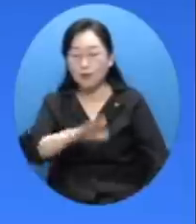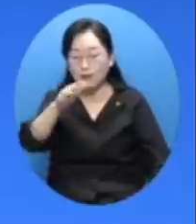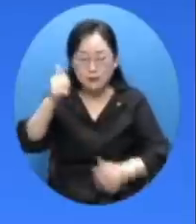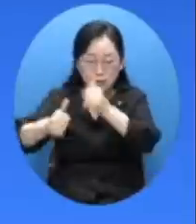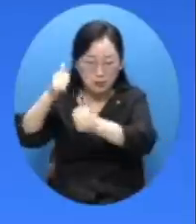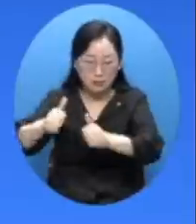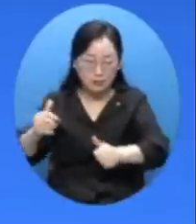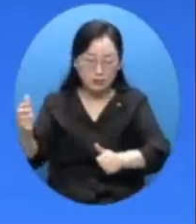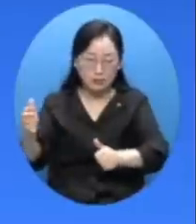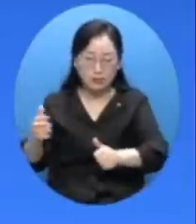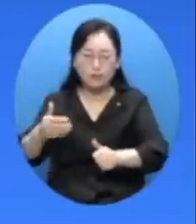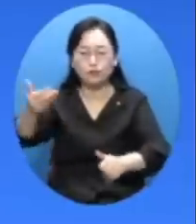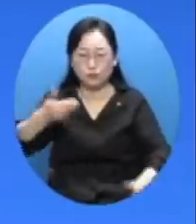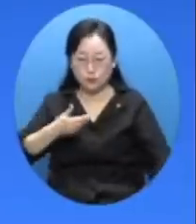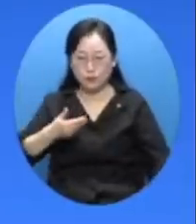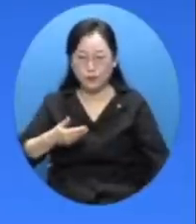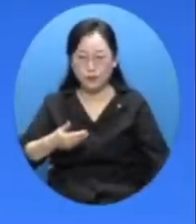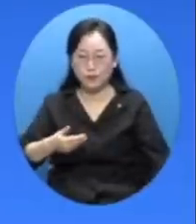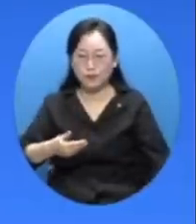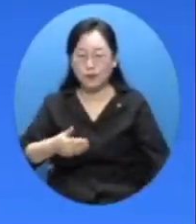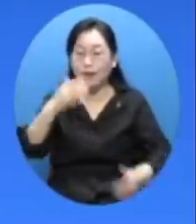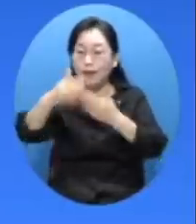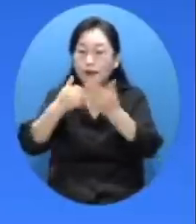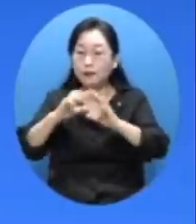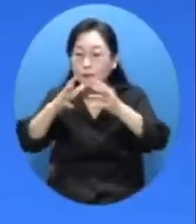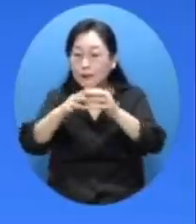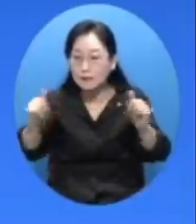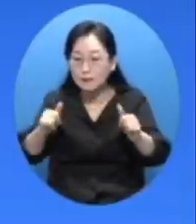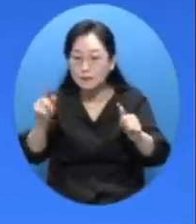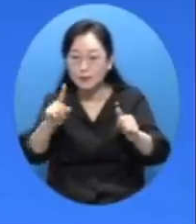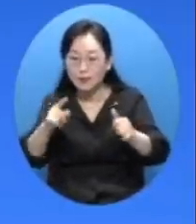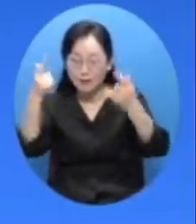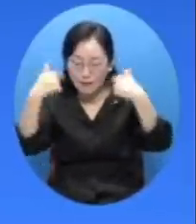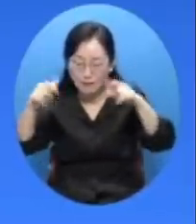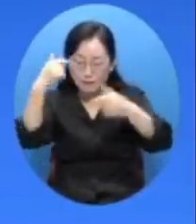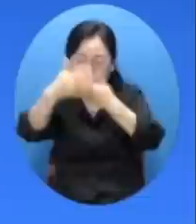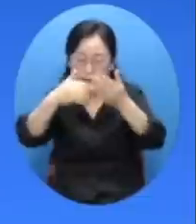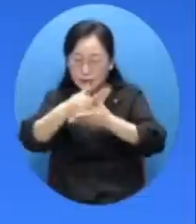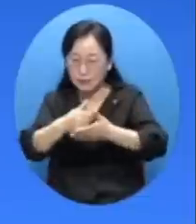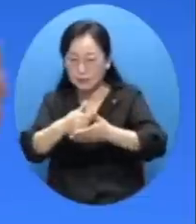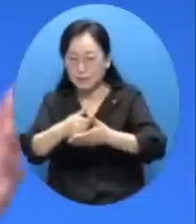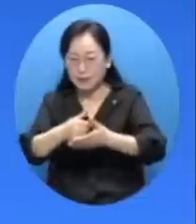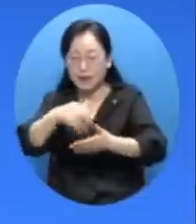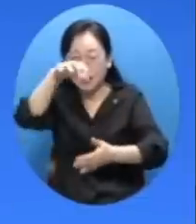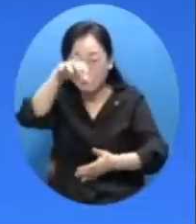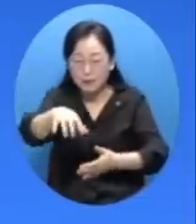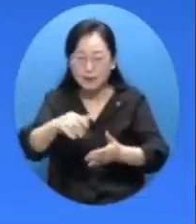가져다 주는 것입니다. 그러므로 하나님의 백성인 우리들이 언제나 하나님 앞에 엎드려 기도하며